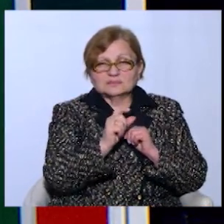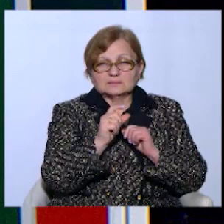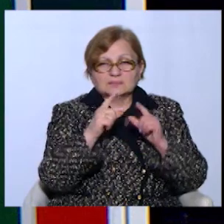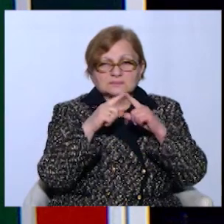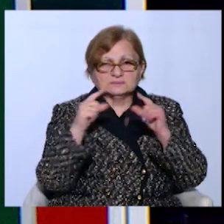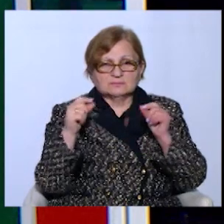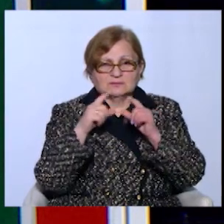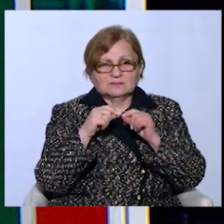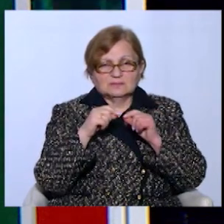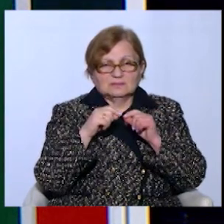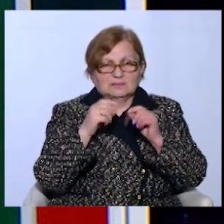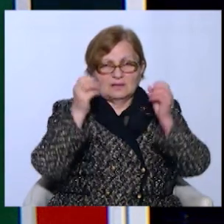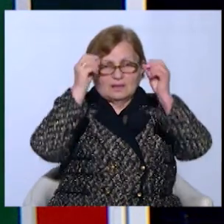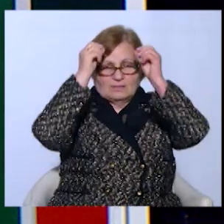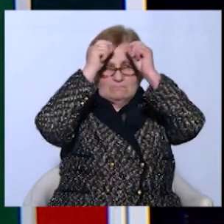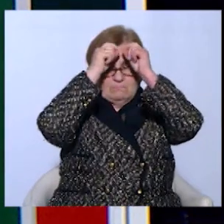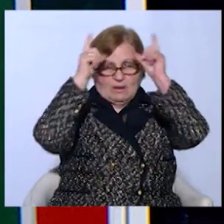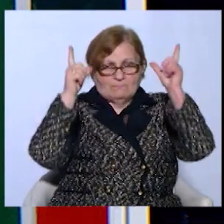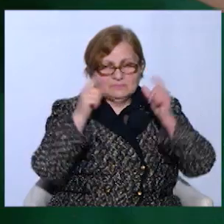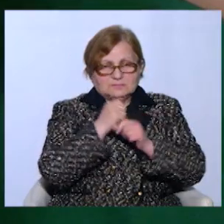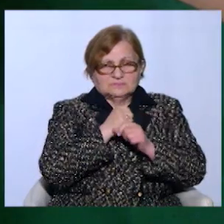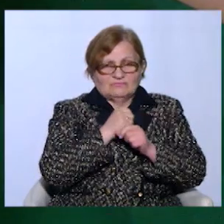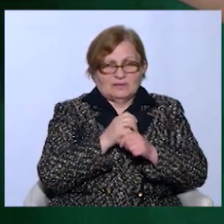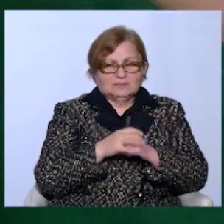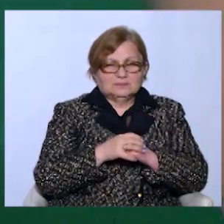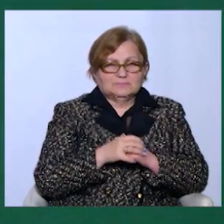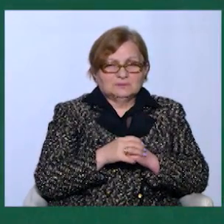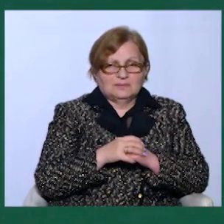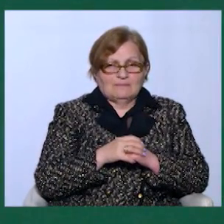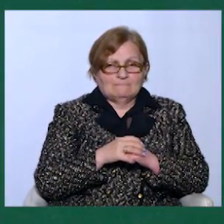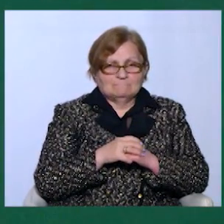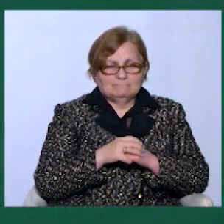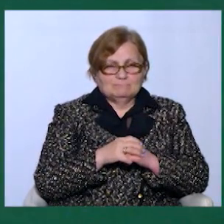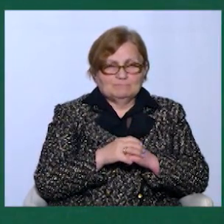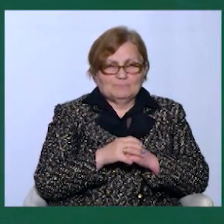ვაკეთებთ ბაფთას. ნახეთ, აი ესე როგორც ბაფთა. აი ასე.